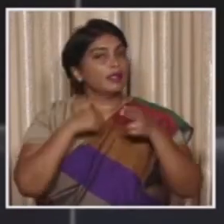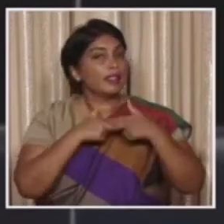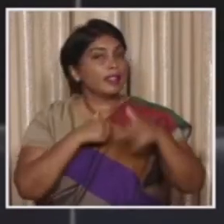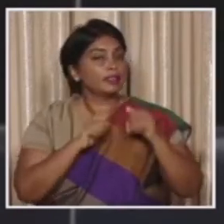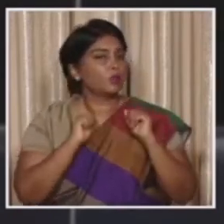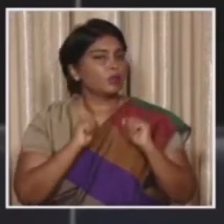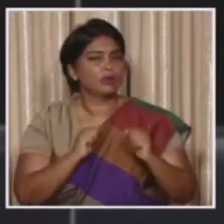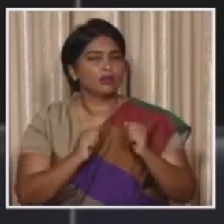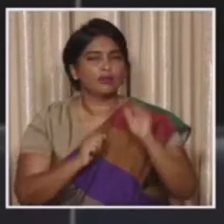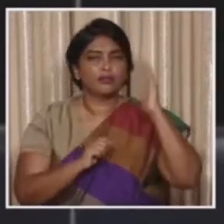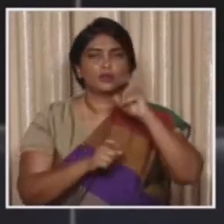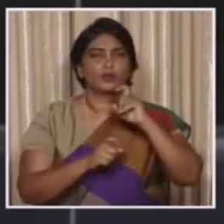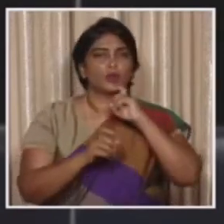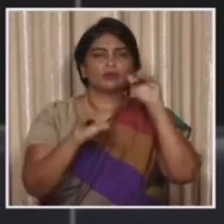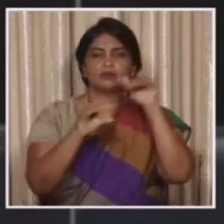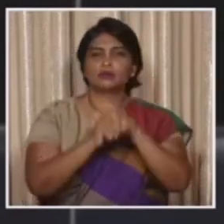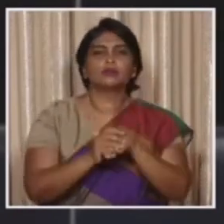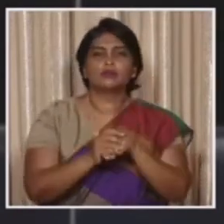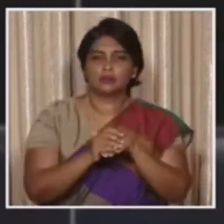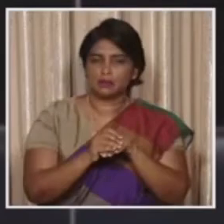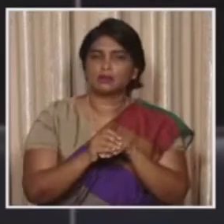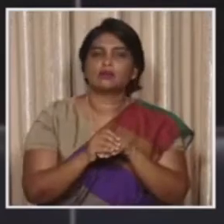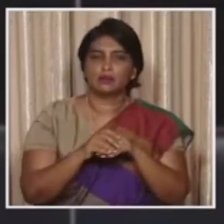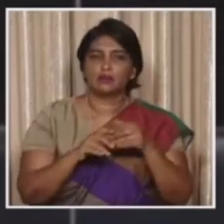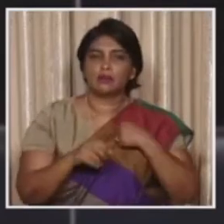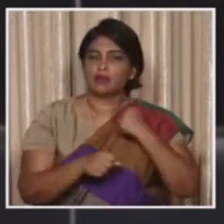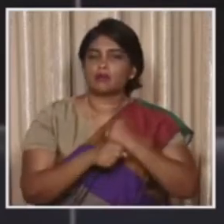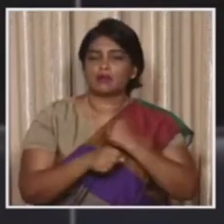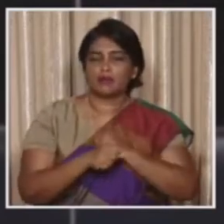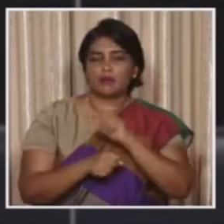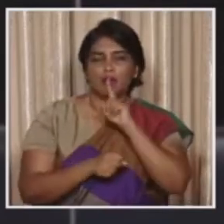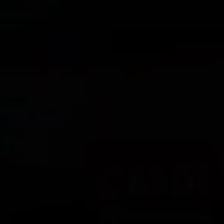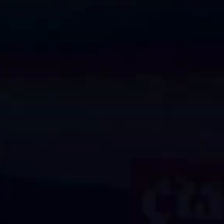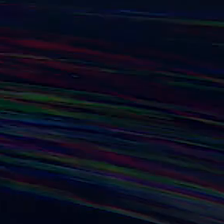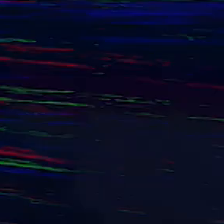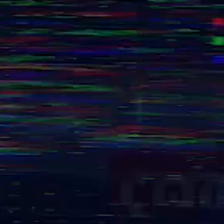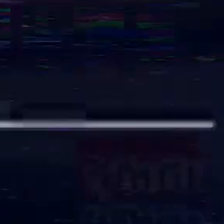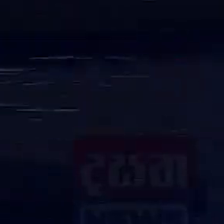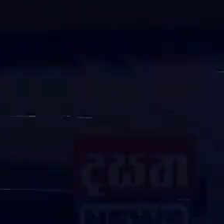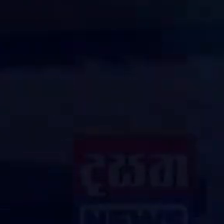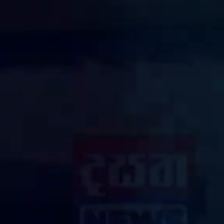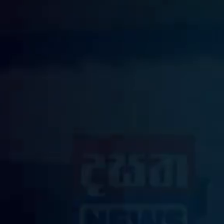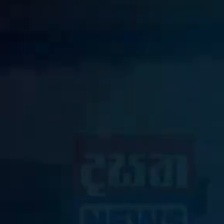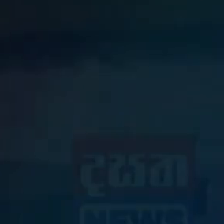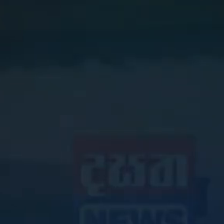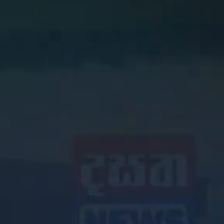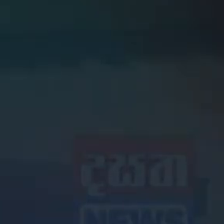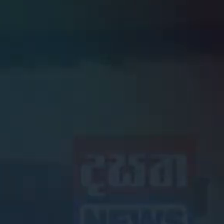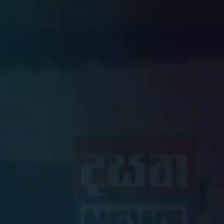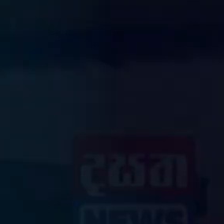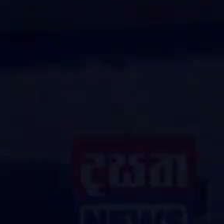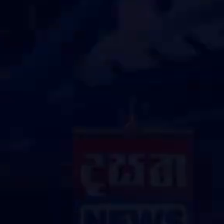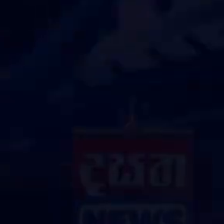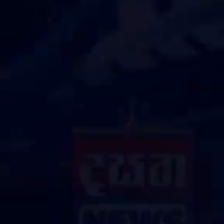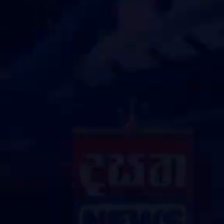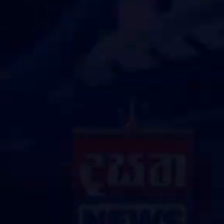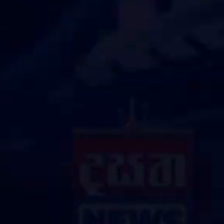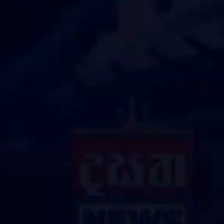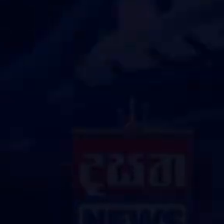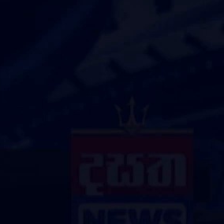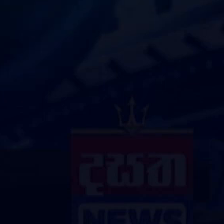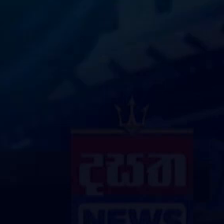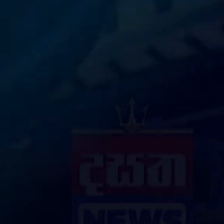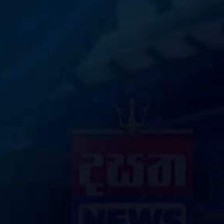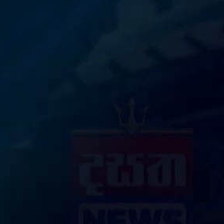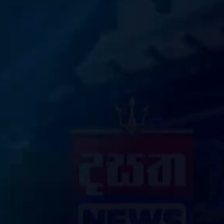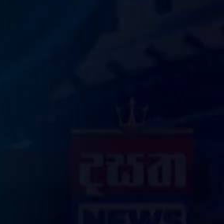ඇයි විශේෂ අධිකරණයක් පත් කළා කියන එක මම රජයෙන් අහන්න කැමතියි. දසත නිවුස් ප්‍රධාන පුවත් විකාශය